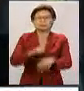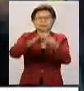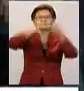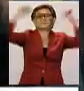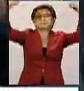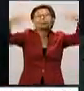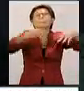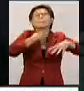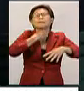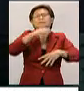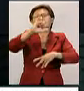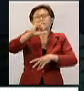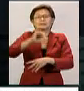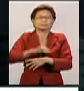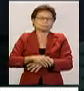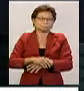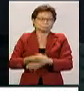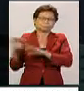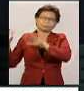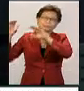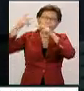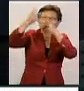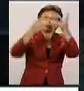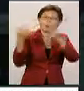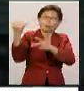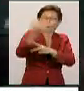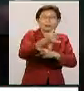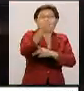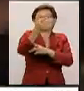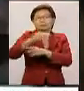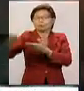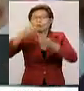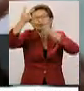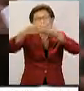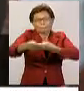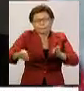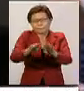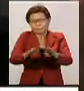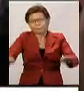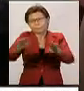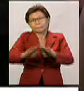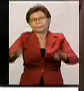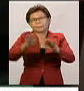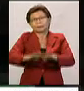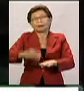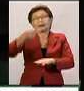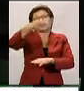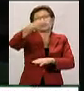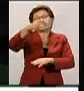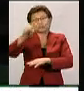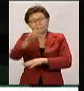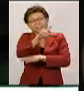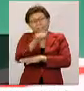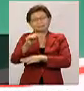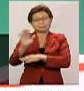Stadium Perak Ipoh. Dalam kunjungan singkat ke RTM, beliau telah dibawa berlawat bilik berita Studio High Definition HD